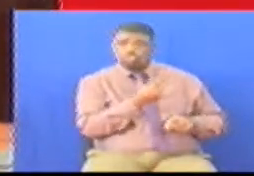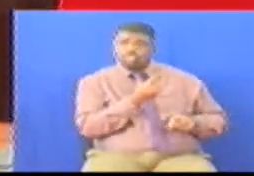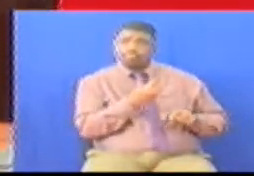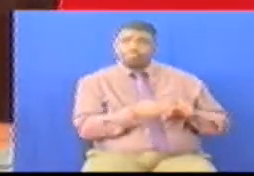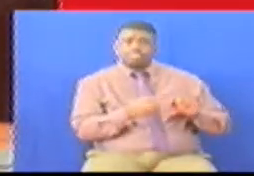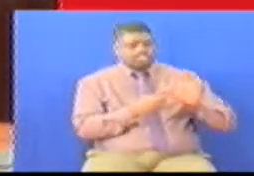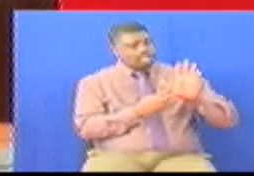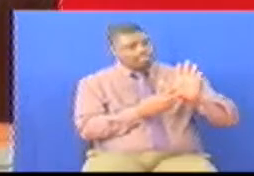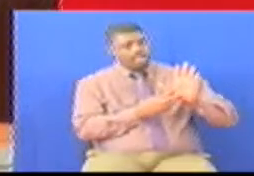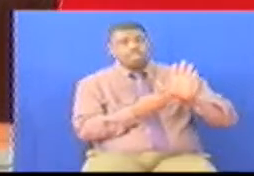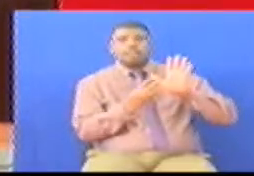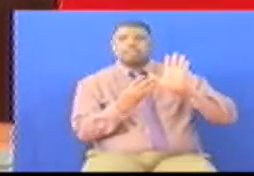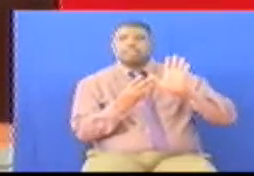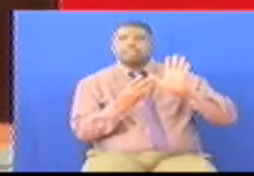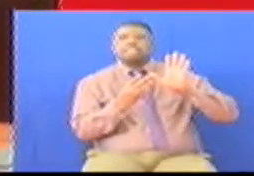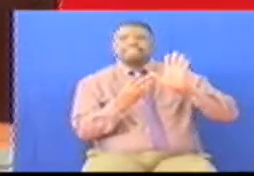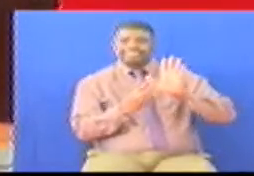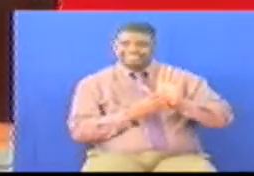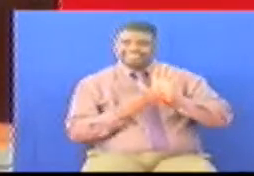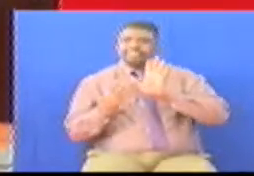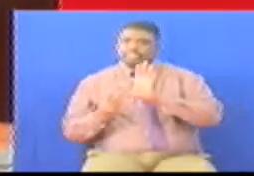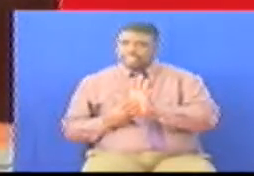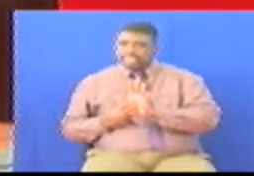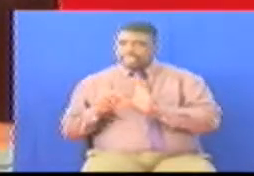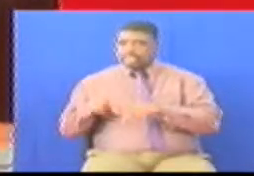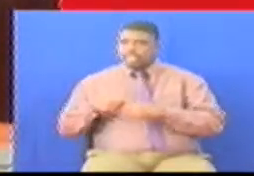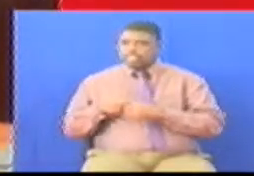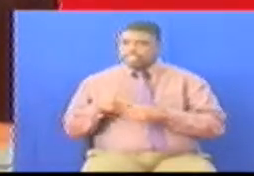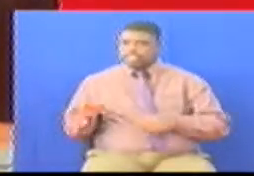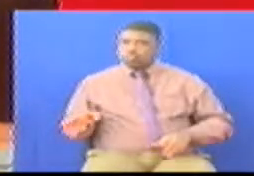1798. Lakini wakamwajiri